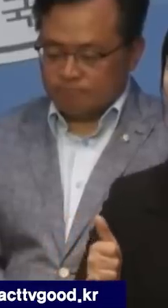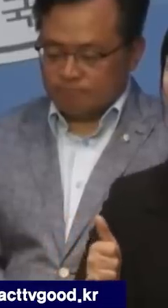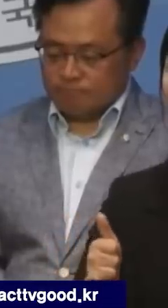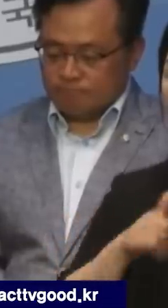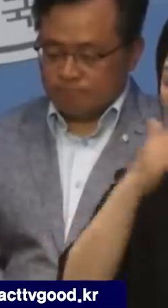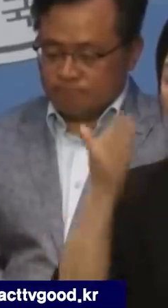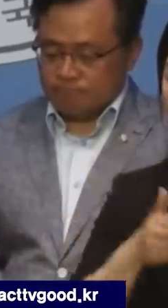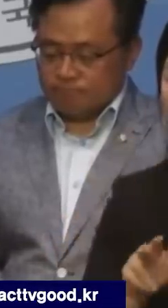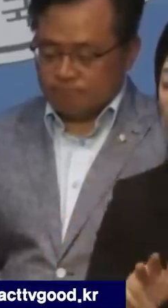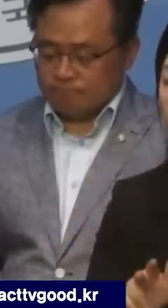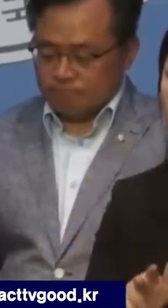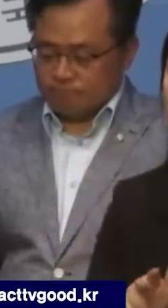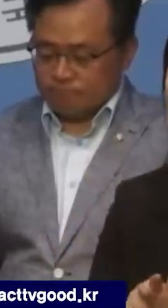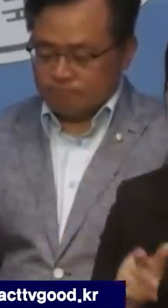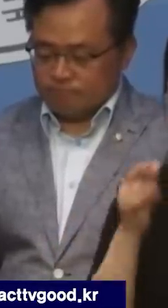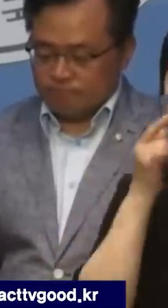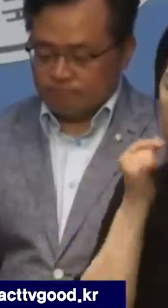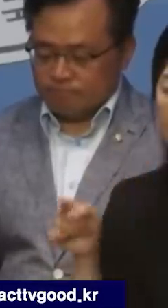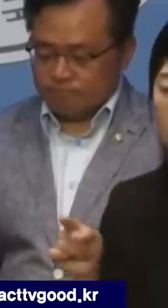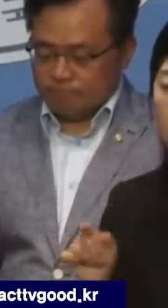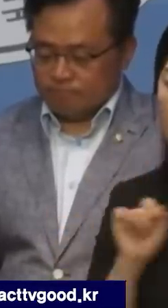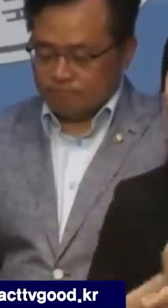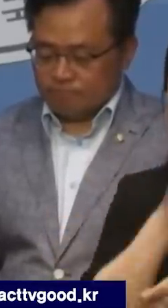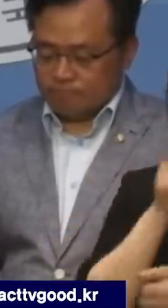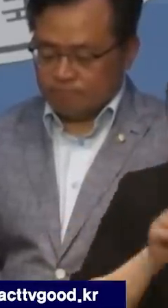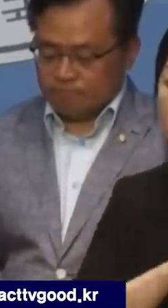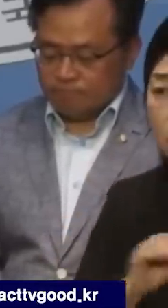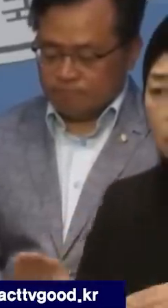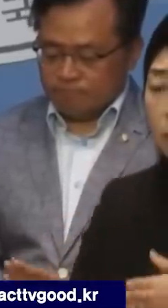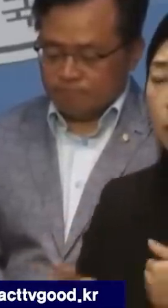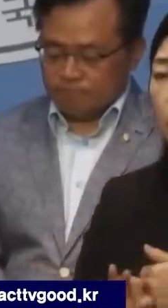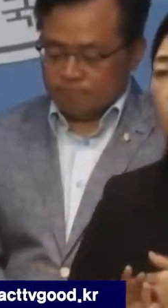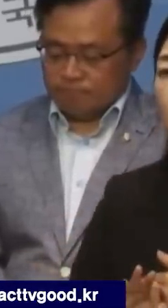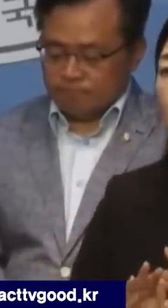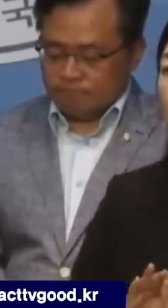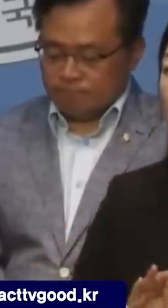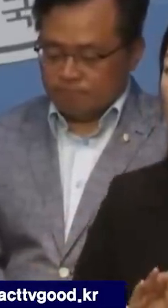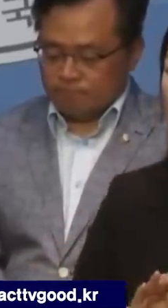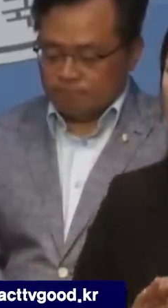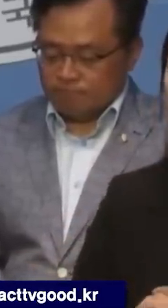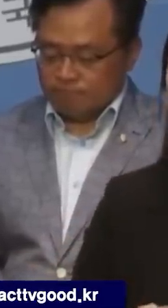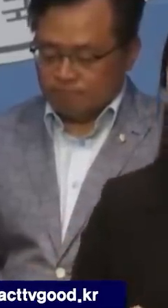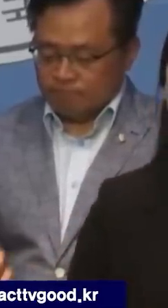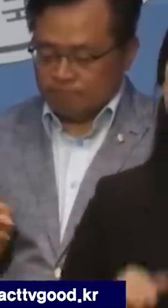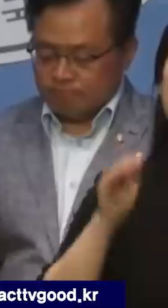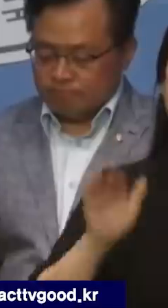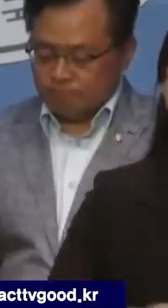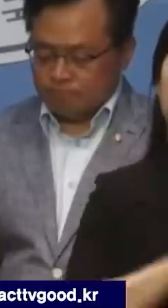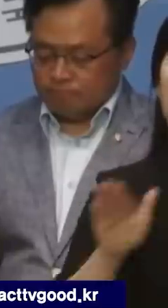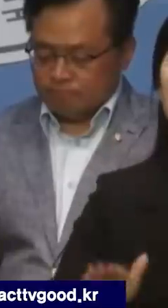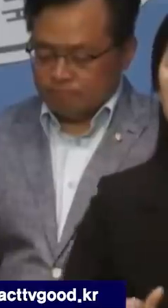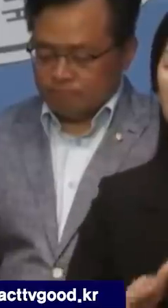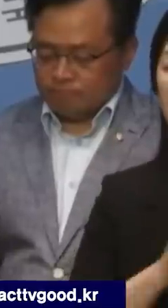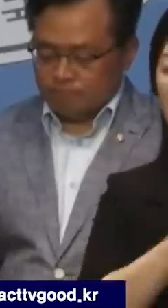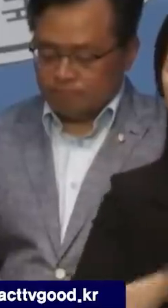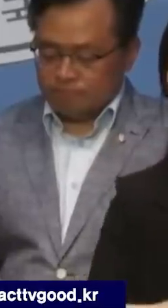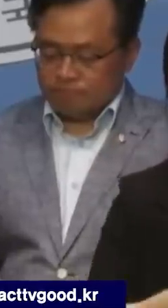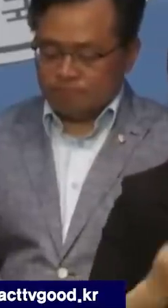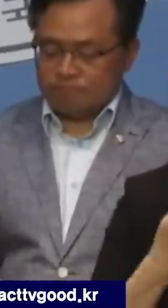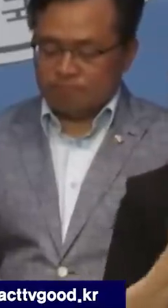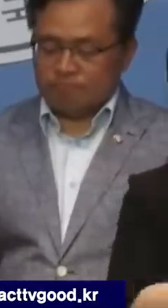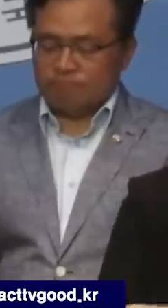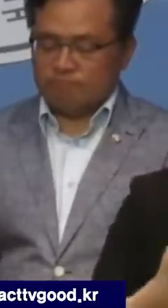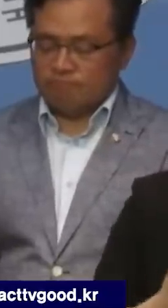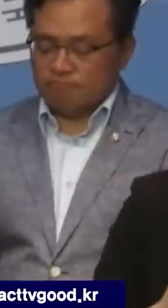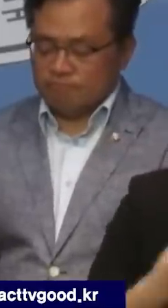다 지금 일본에서 오염수를 버리면 우리 밥상을 우리 가족들 건강을 어떻게